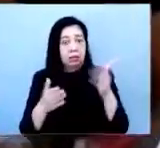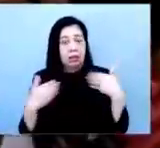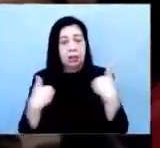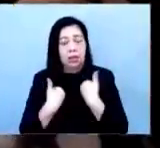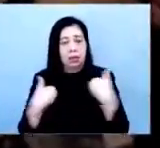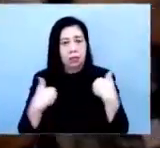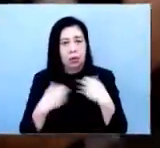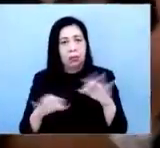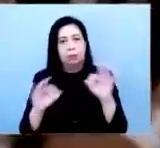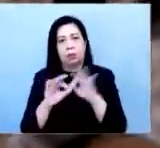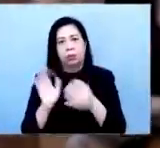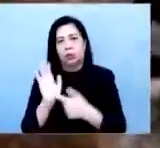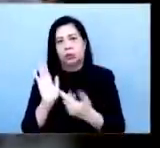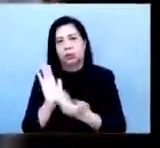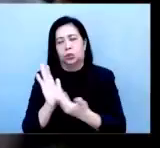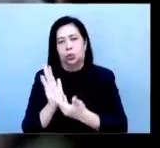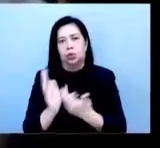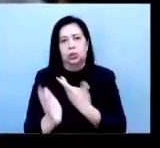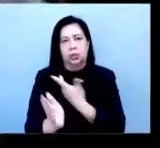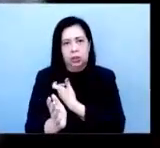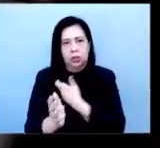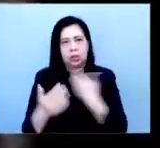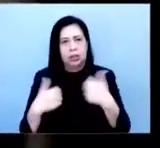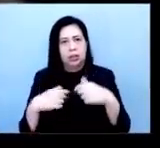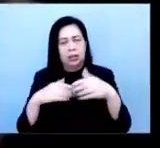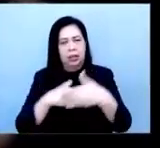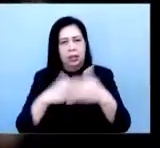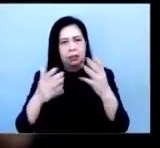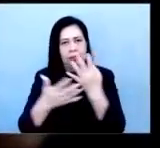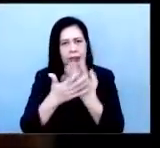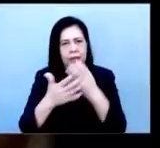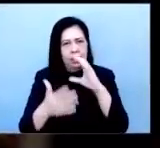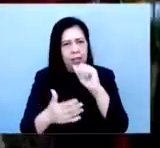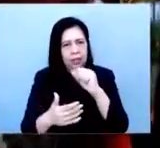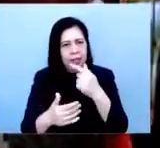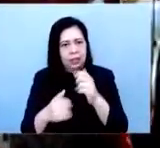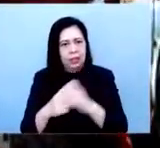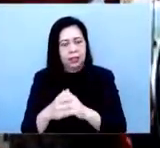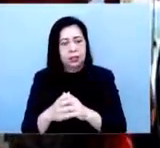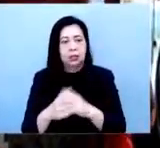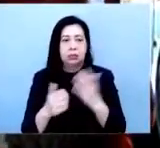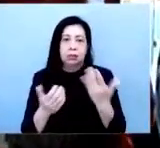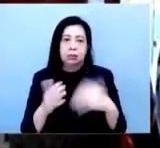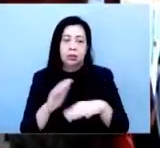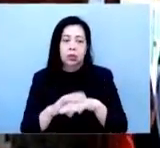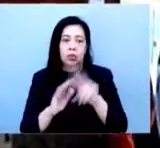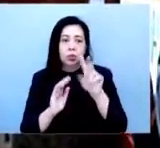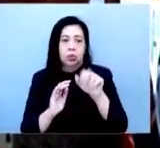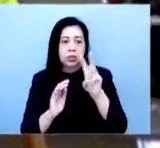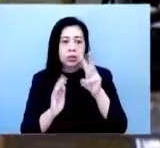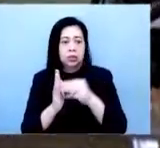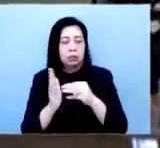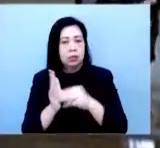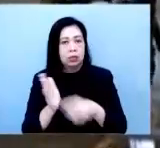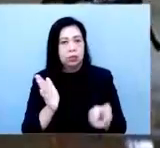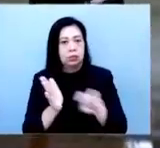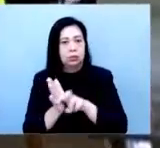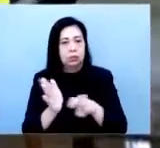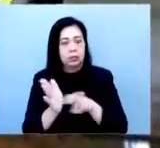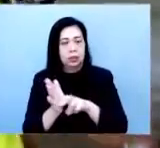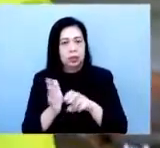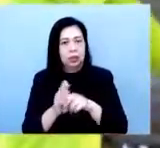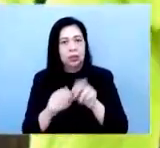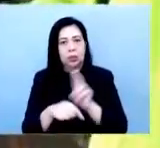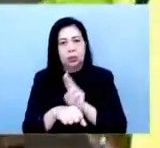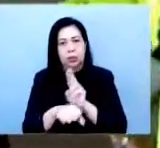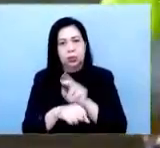siguraduhin vaccinated ito at may lalagyan. Mula December 15 hanggang January 3, inaasahang aabot sa 2.6 million passengers ang gagamit